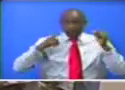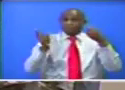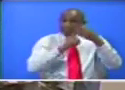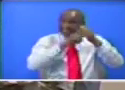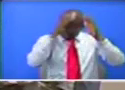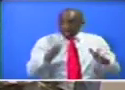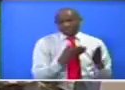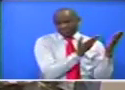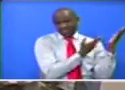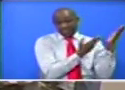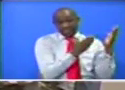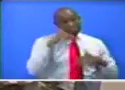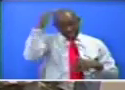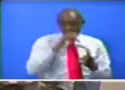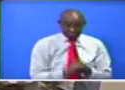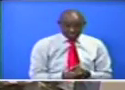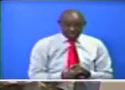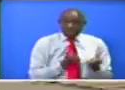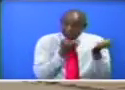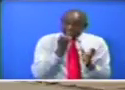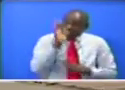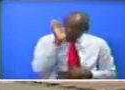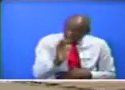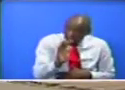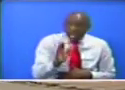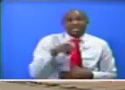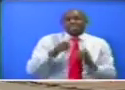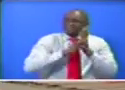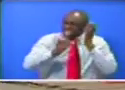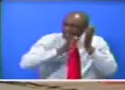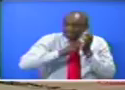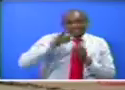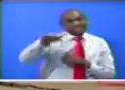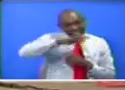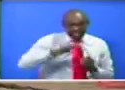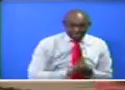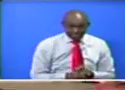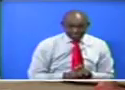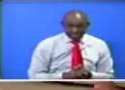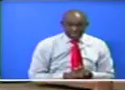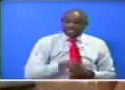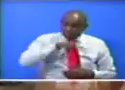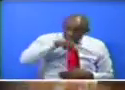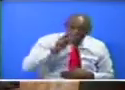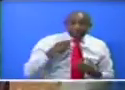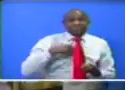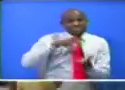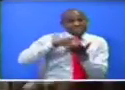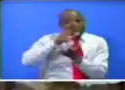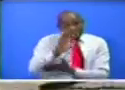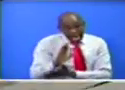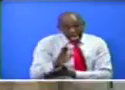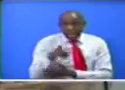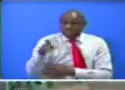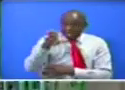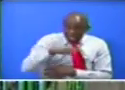just behind their stall. Their business and they too are popular in this estate. Their relatable status in this